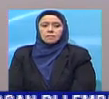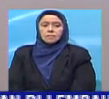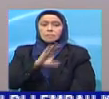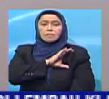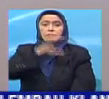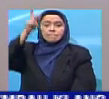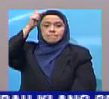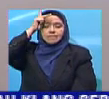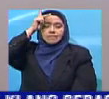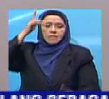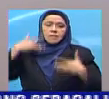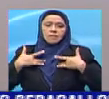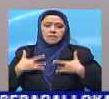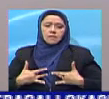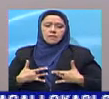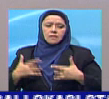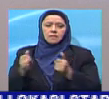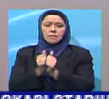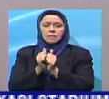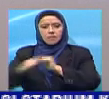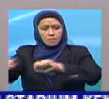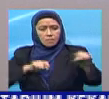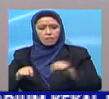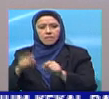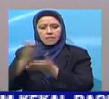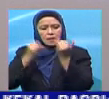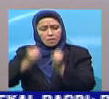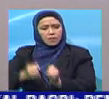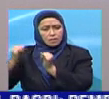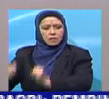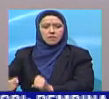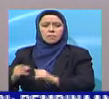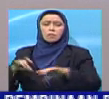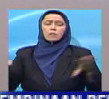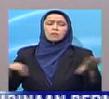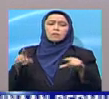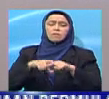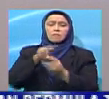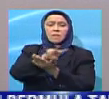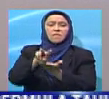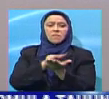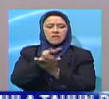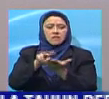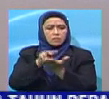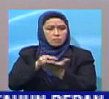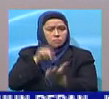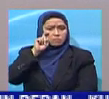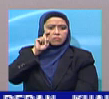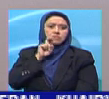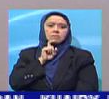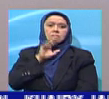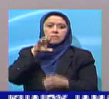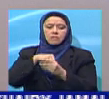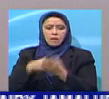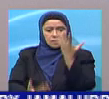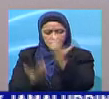Polis Kelantan kesal dengan tindakan segelintir individu yang menyebarkan video asmara dalam semak membabitkan sekumpulan pelajar sebuah sekolah menengah